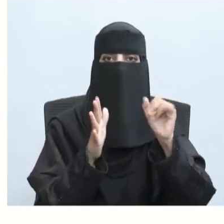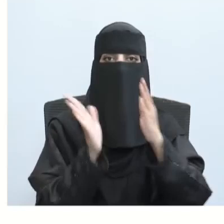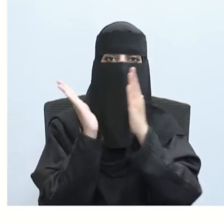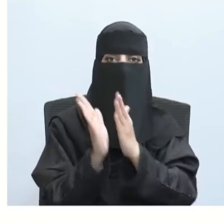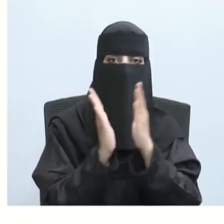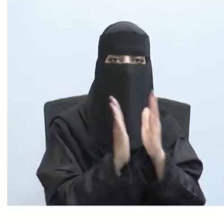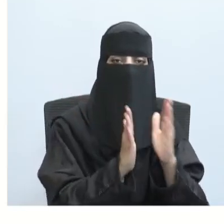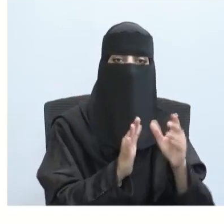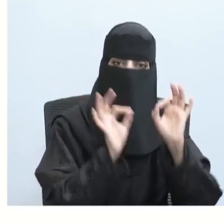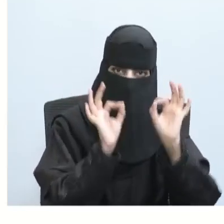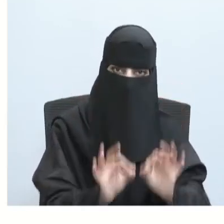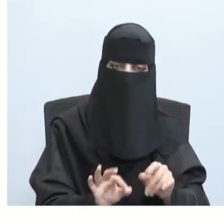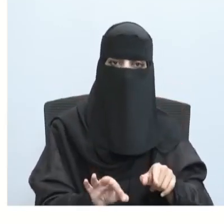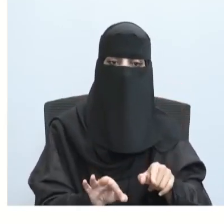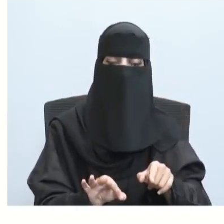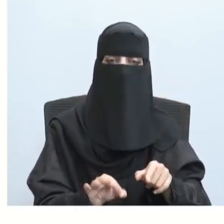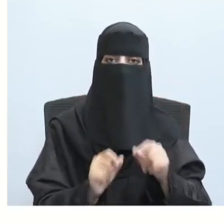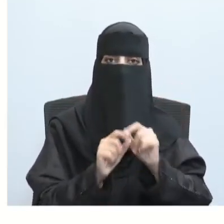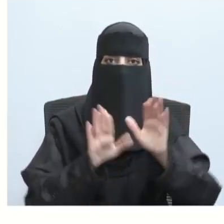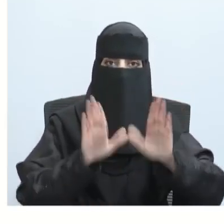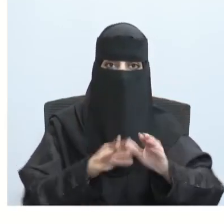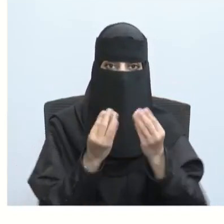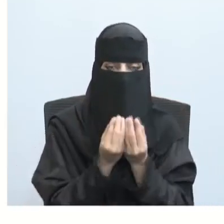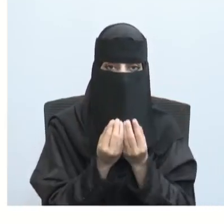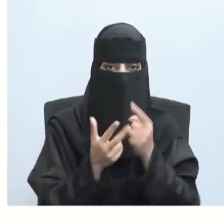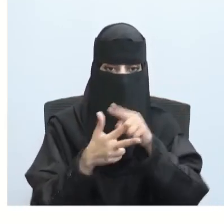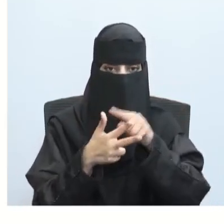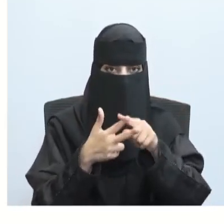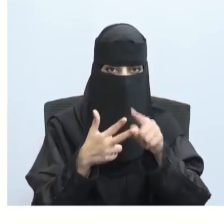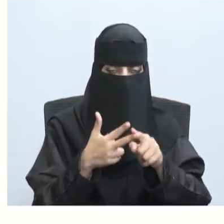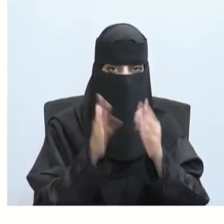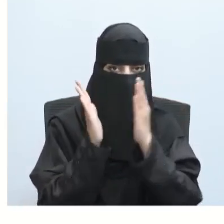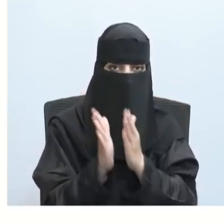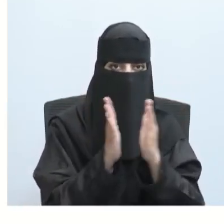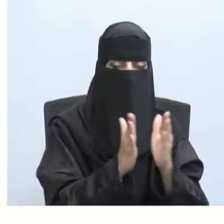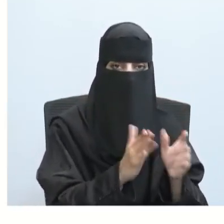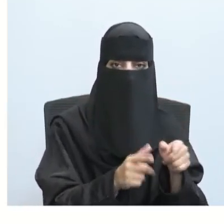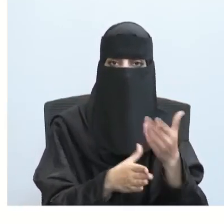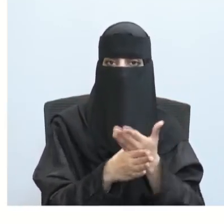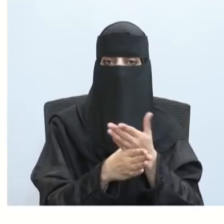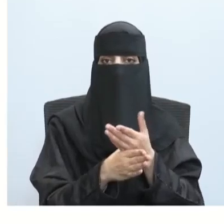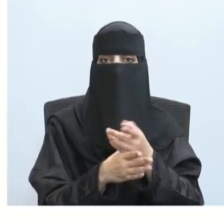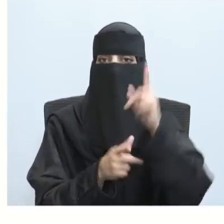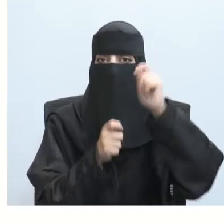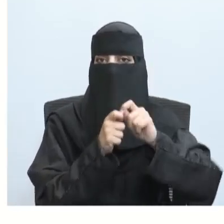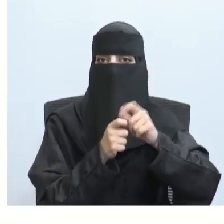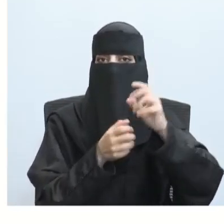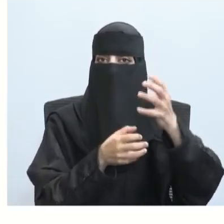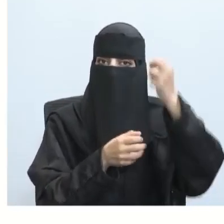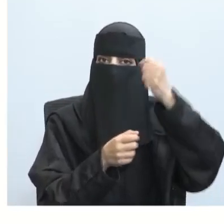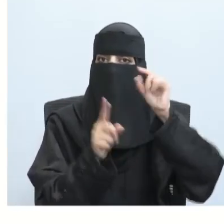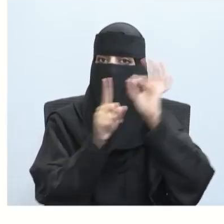حاله على الطبيعه وجود هذه الحالات الثلاث للماء جعله حكمه من الله